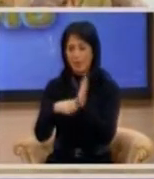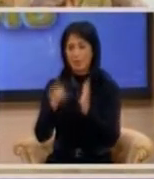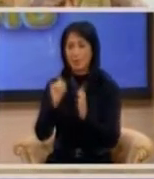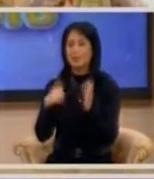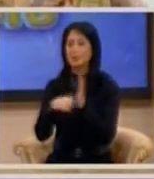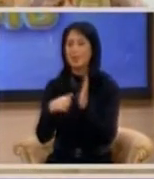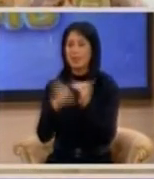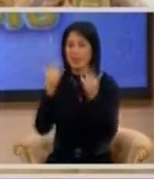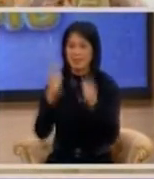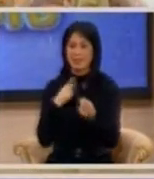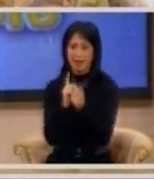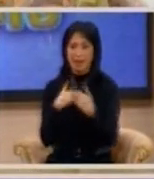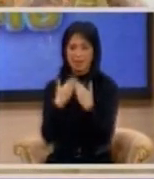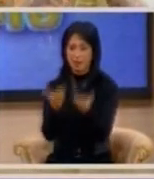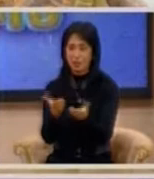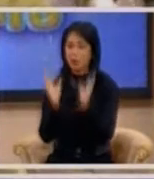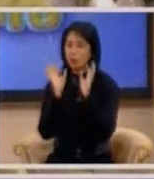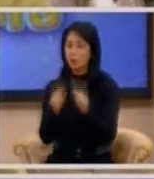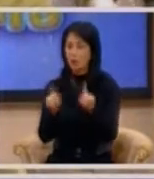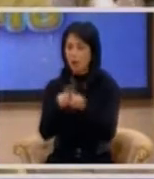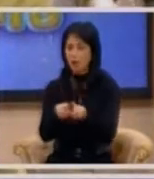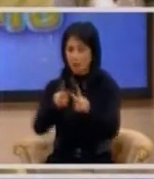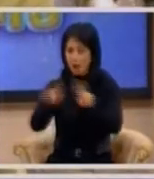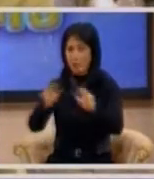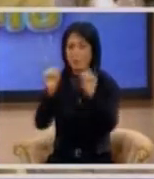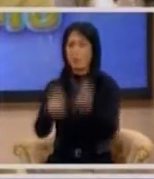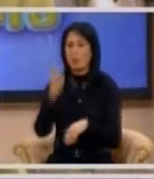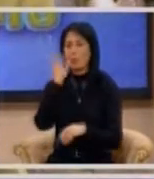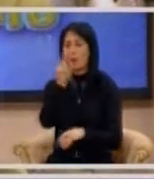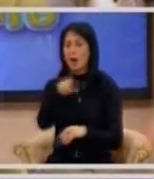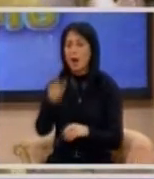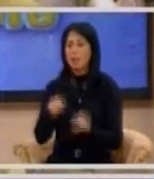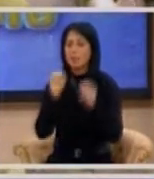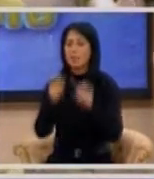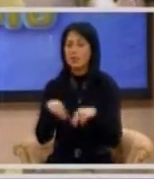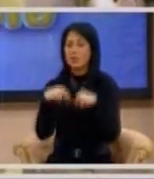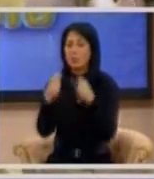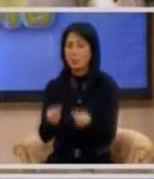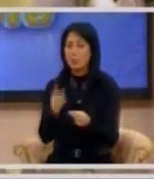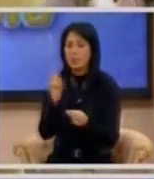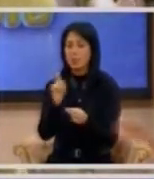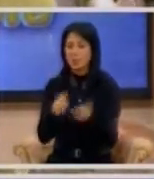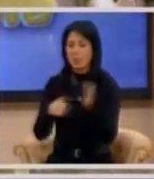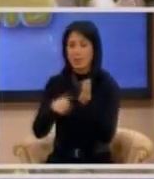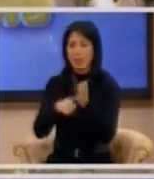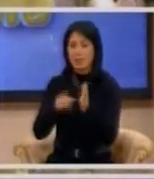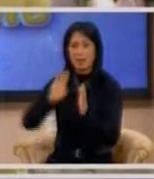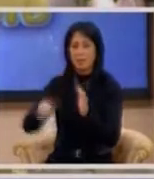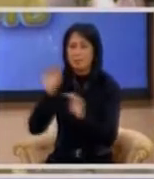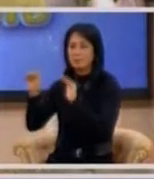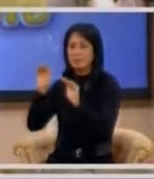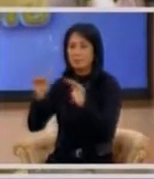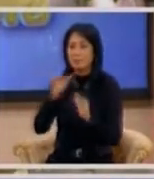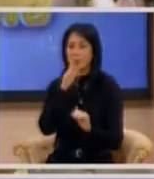რომელიც გვეხმარება დღეს თარგმანში. და სწორედ ასე დაეხმარება ხომ ადამიანებს, რომელსაც საშუალება მიეცათ უკვე, რომ დახმარების გარეშე გასაჭირის